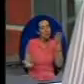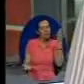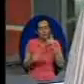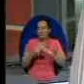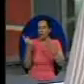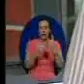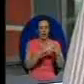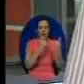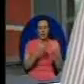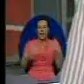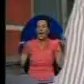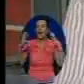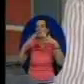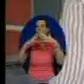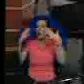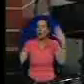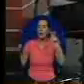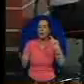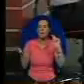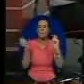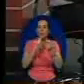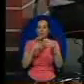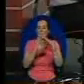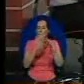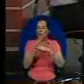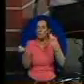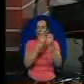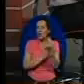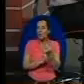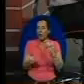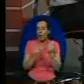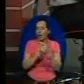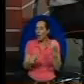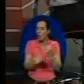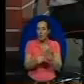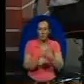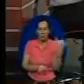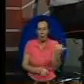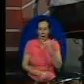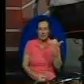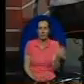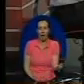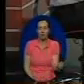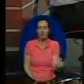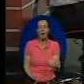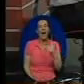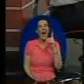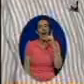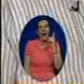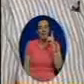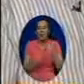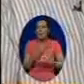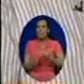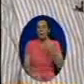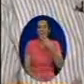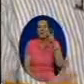בעוד שהחברות הגדולות יכולות לשנות את התנאים כל הזמן ואת המחירים, דבר שהם עושים באופן שגרתי. כאשר פעם אחת הם